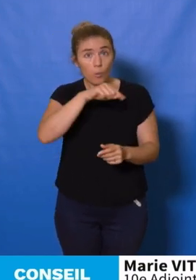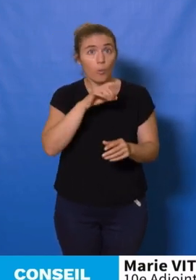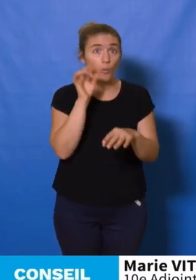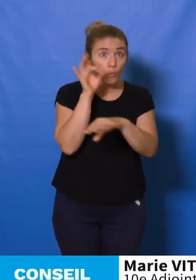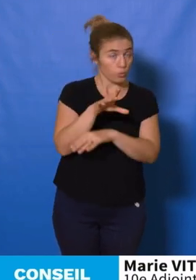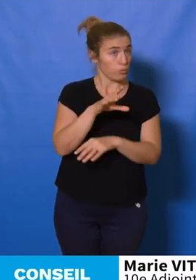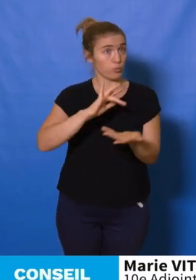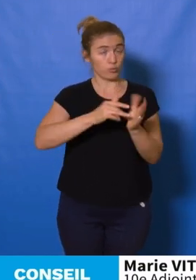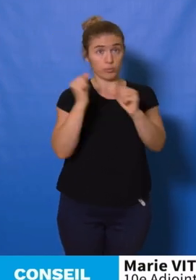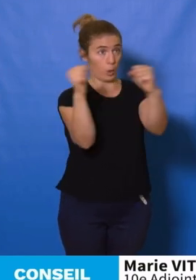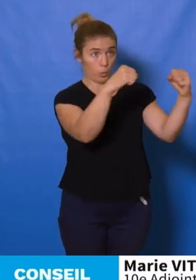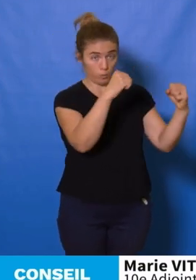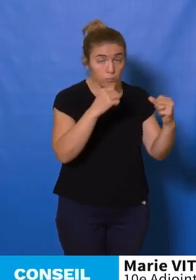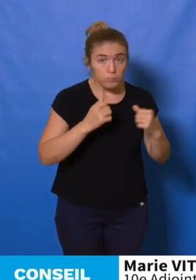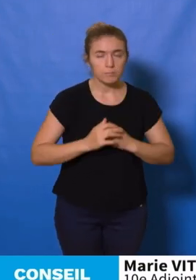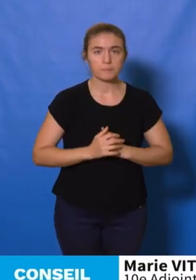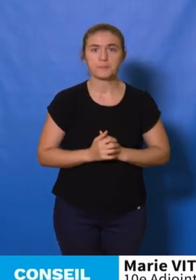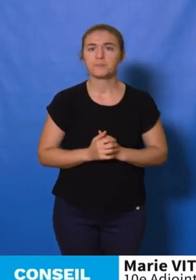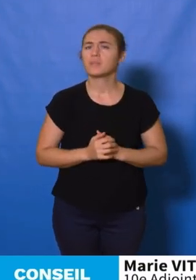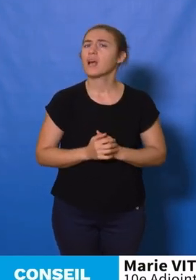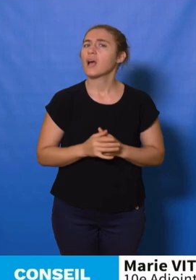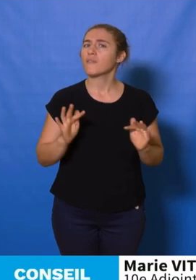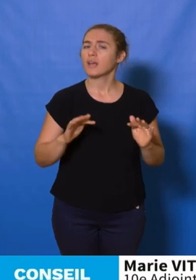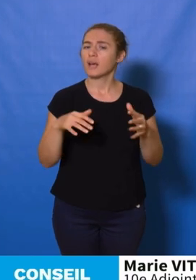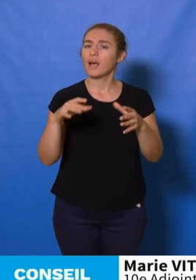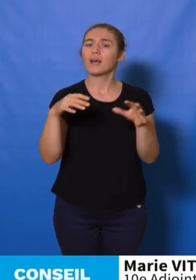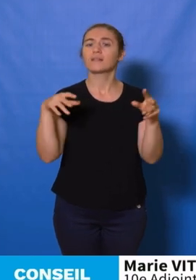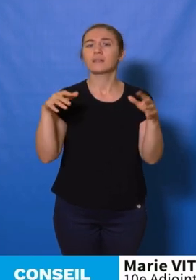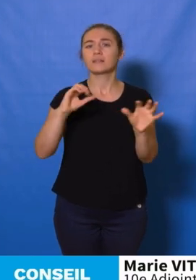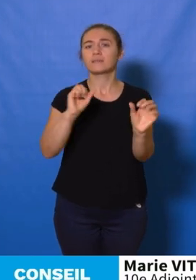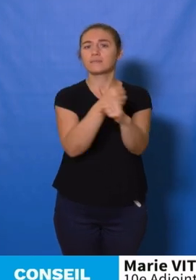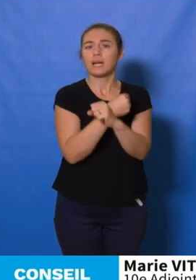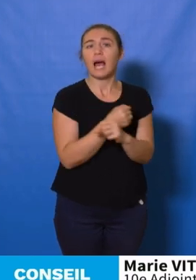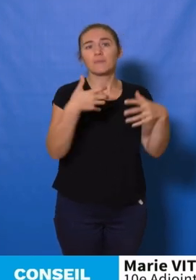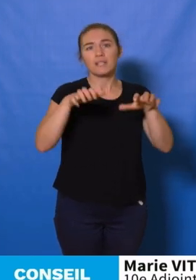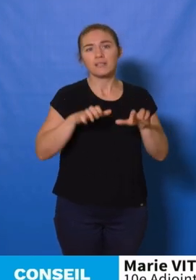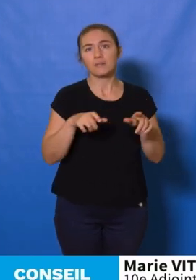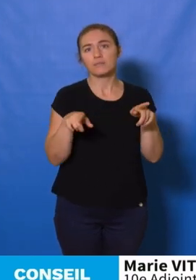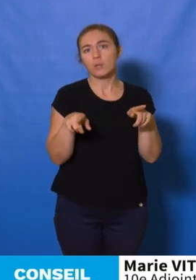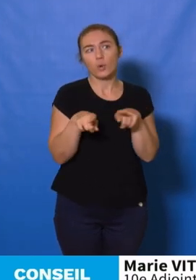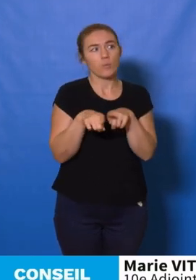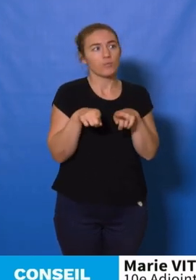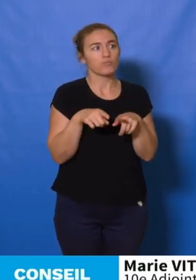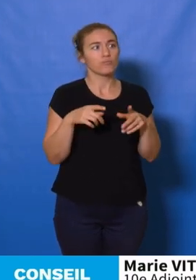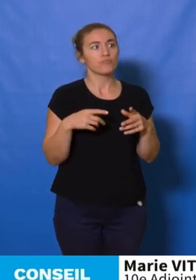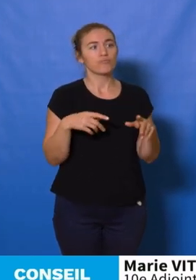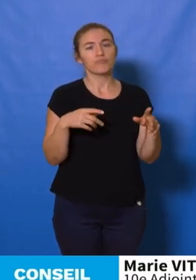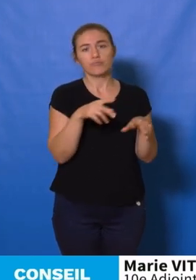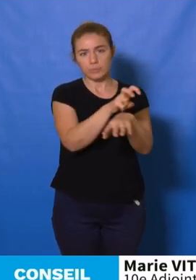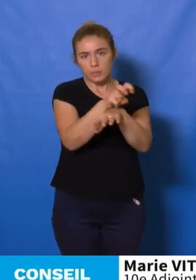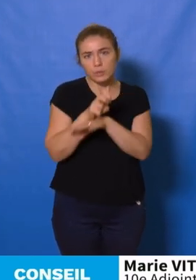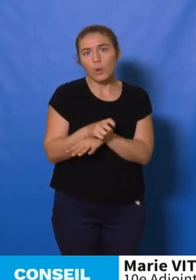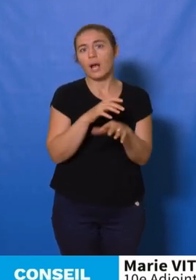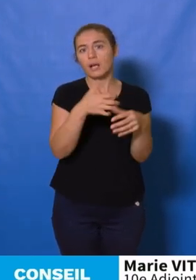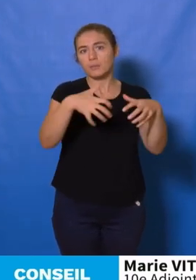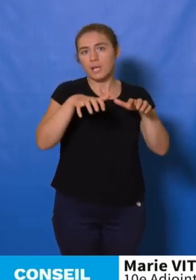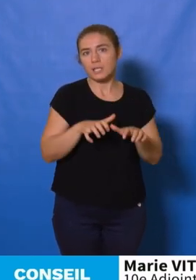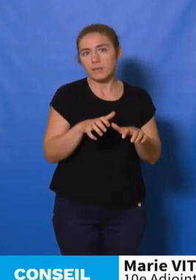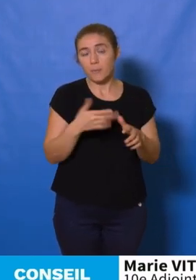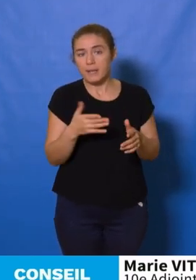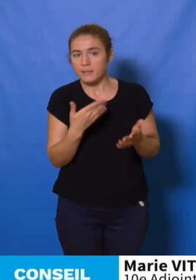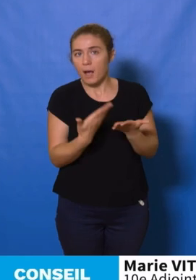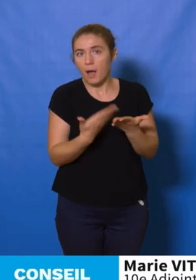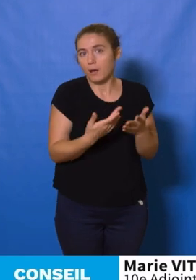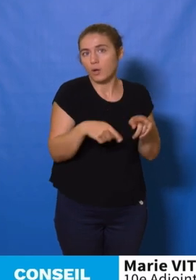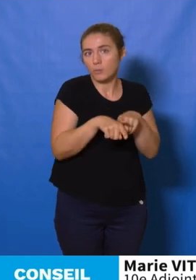Ne nous y trompons pas, la rétention n'a d'administrative que le nom. Derrière, ce sont des femmes, des hommes, des enfants, des familles